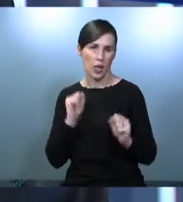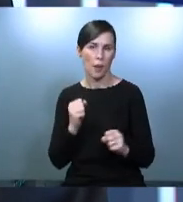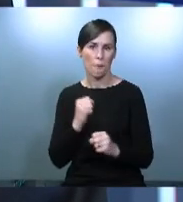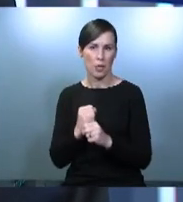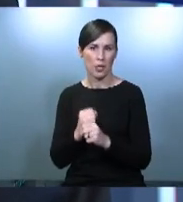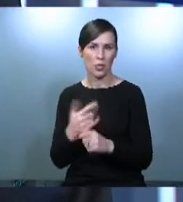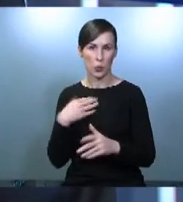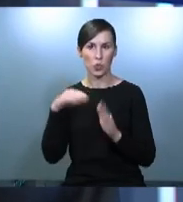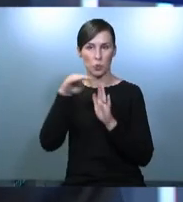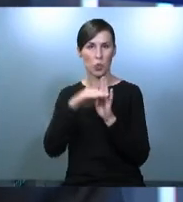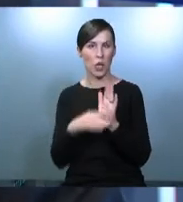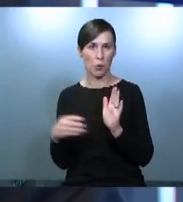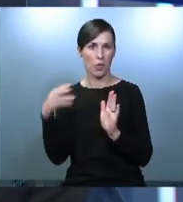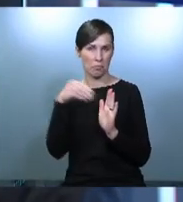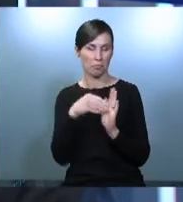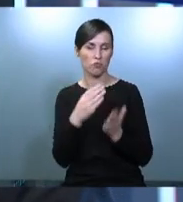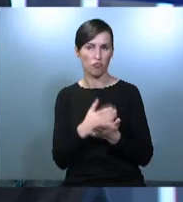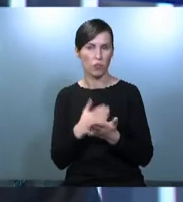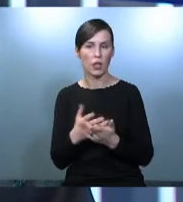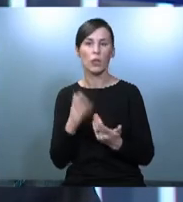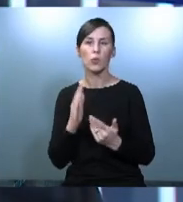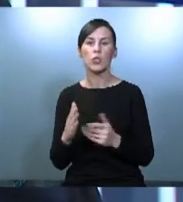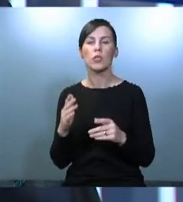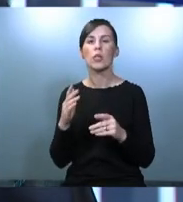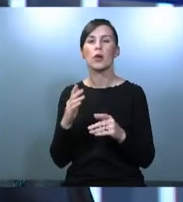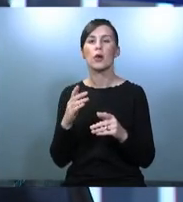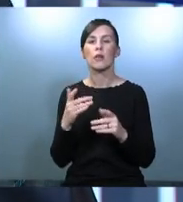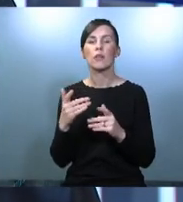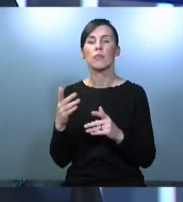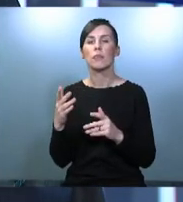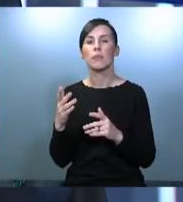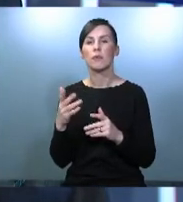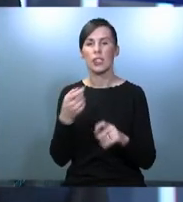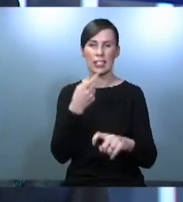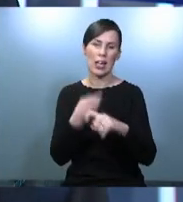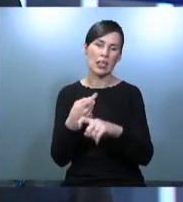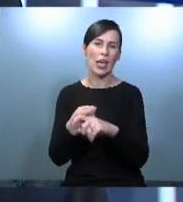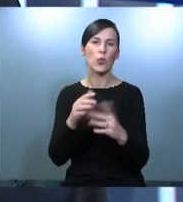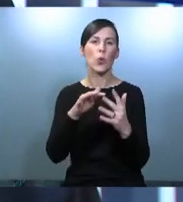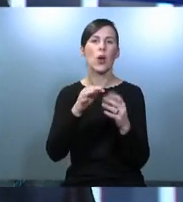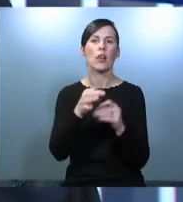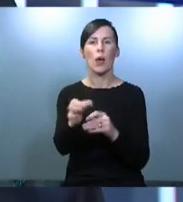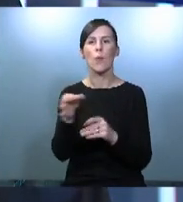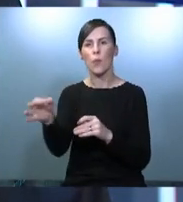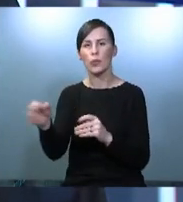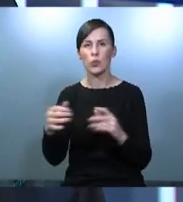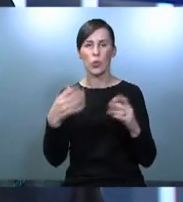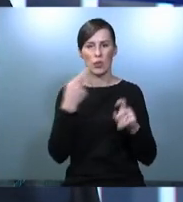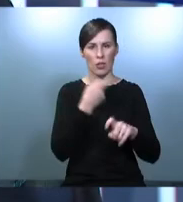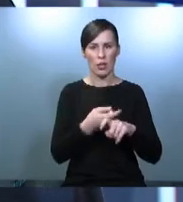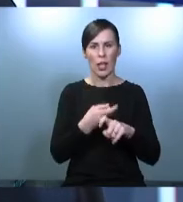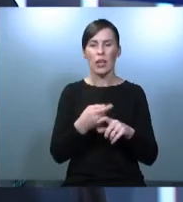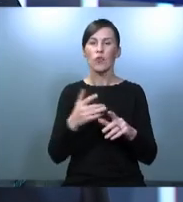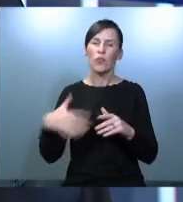mūsų programoje yra numatyta, kad mes sujungsim visas perspektyvės Kėdainių gyvenvietės su Kėdainiais